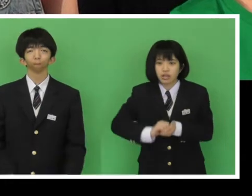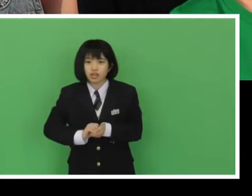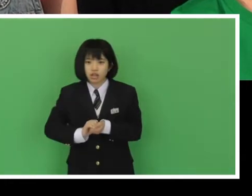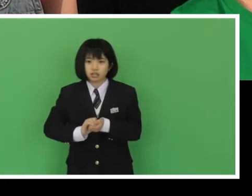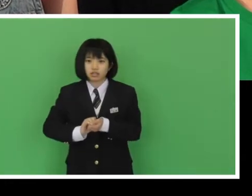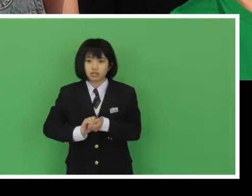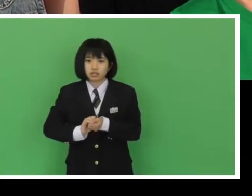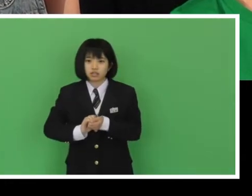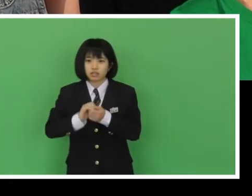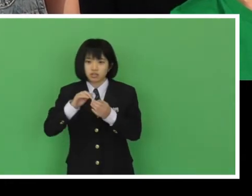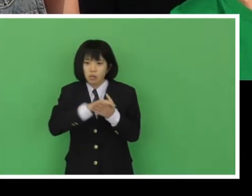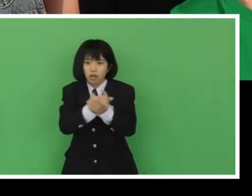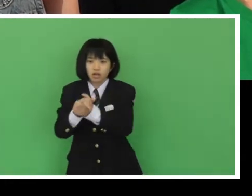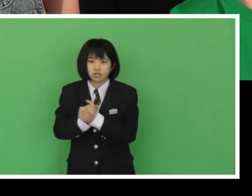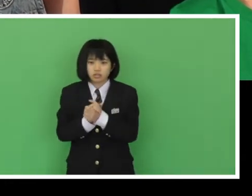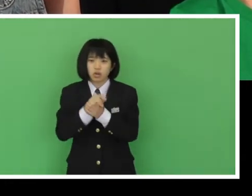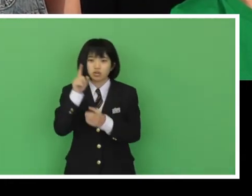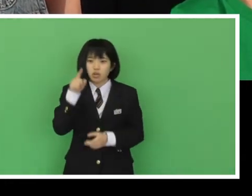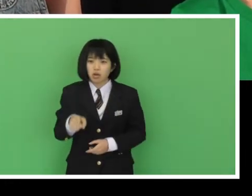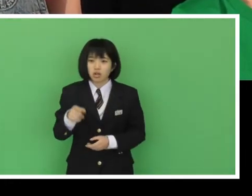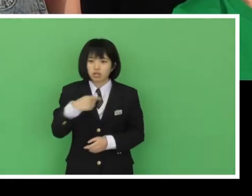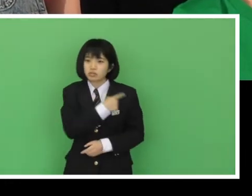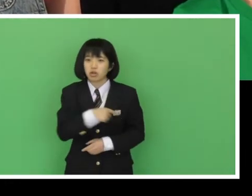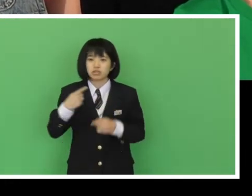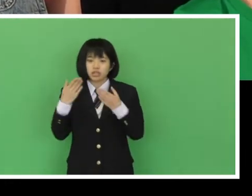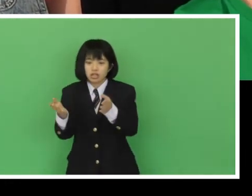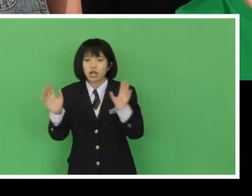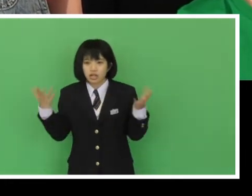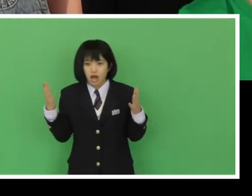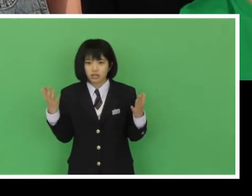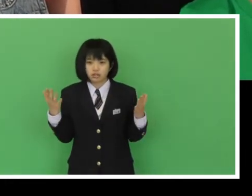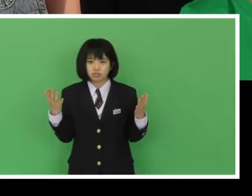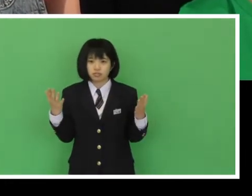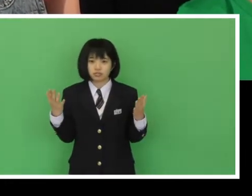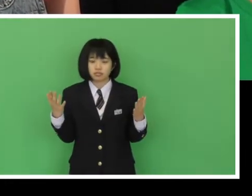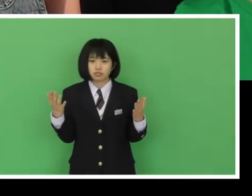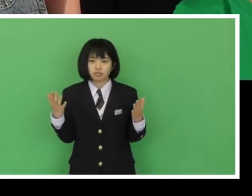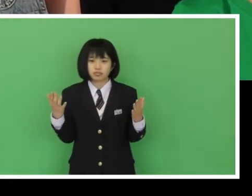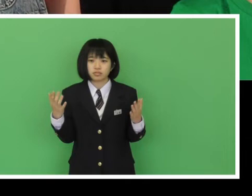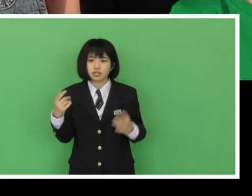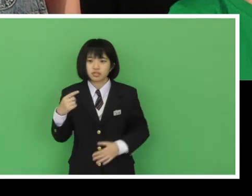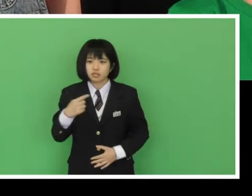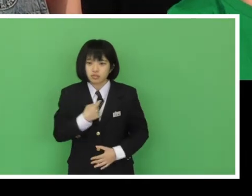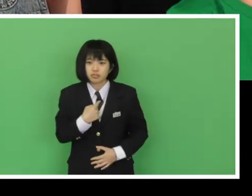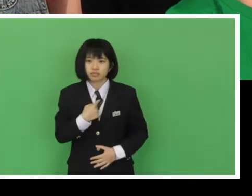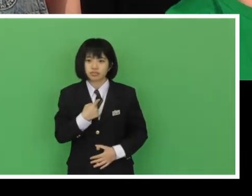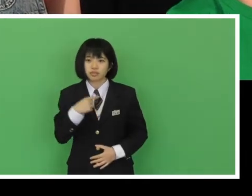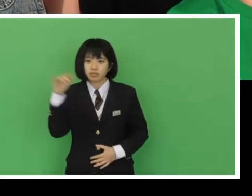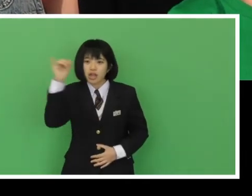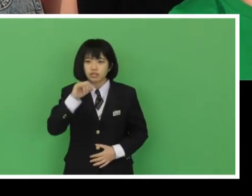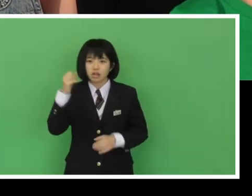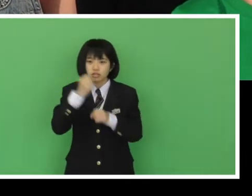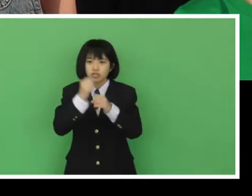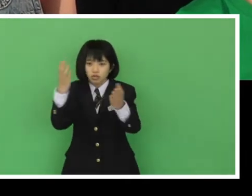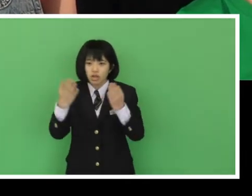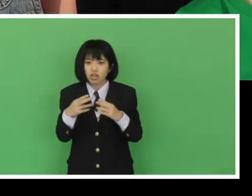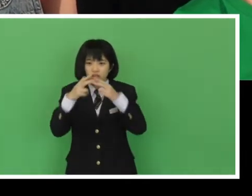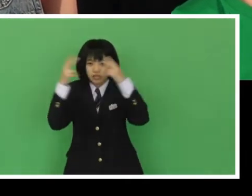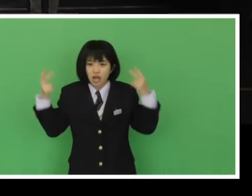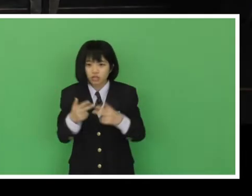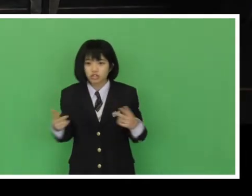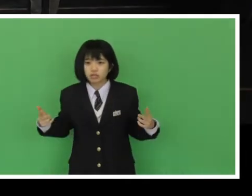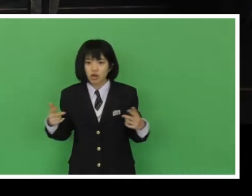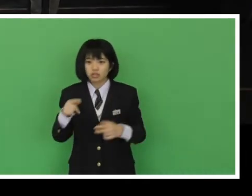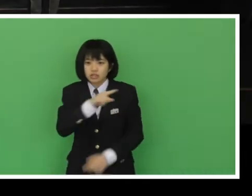に友達をそんな気持ちにはさせない。だってばあちゃんが作ってくれたシトラスリボンつけてる